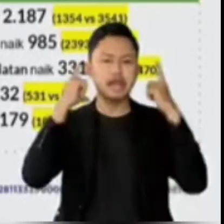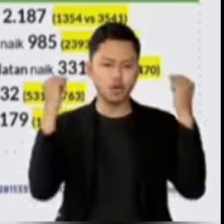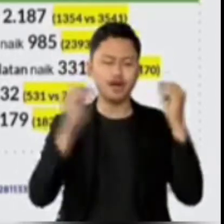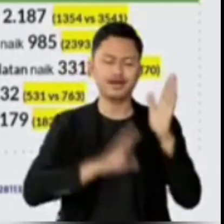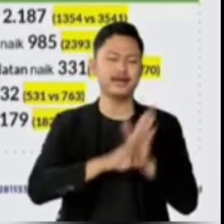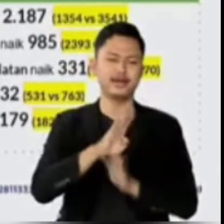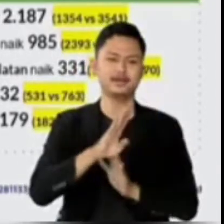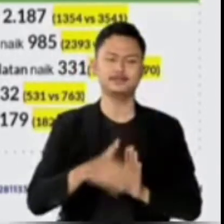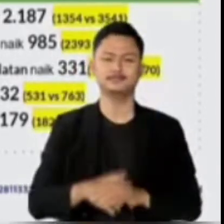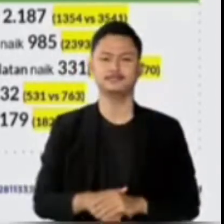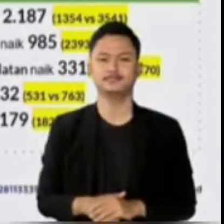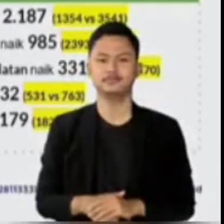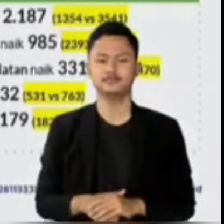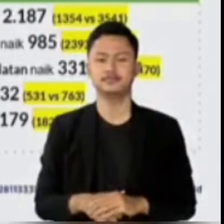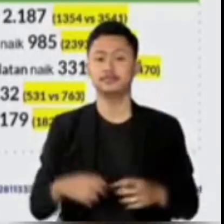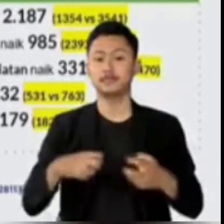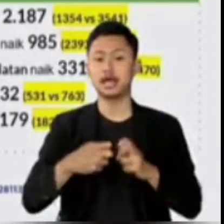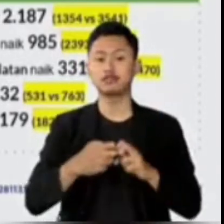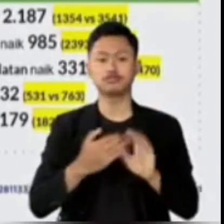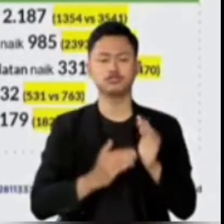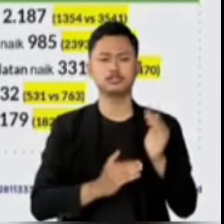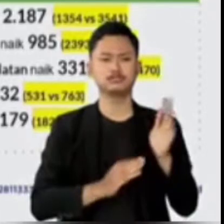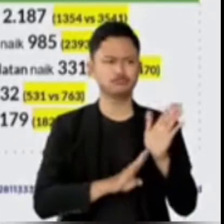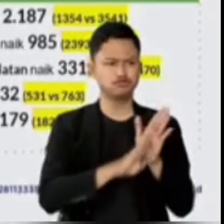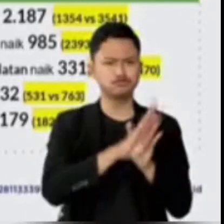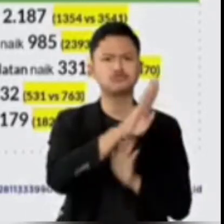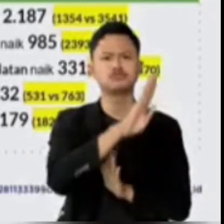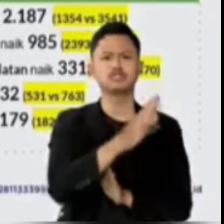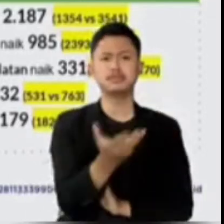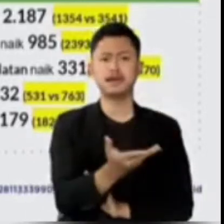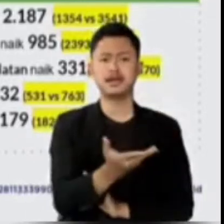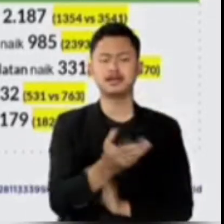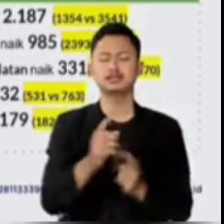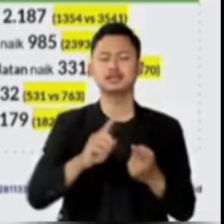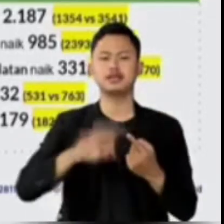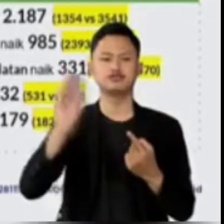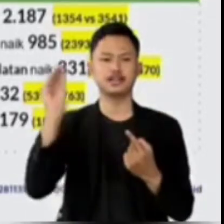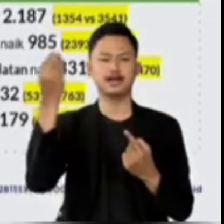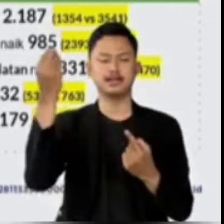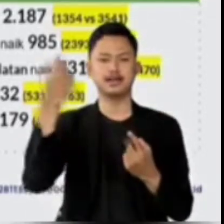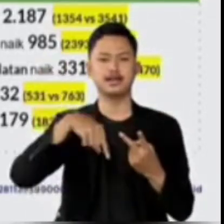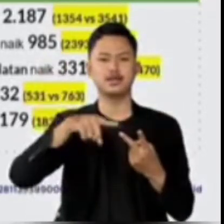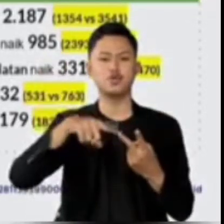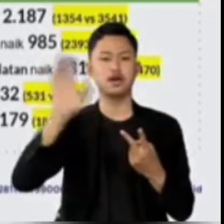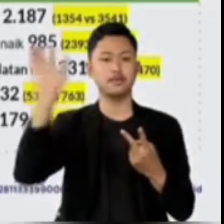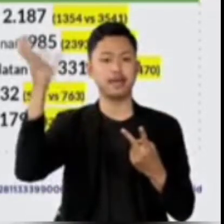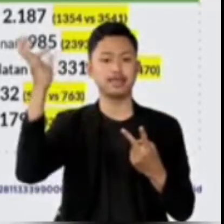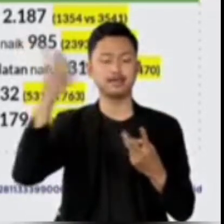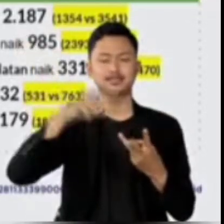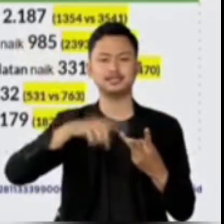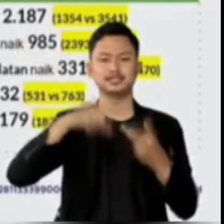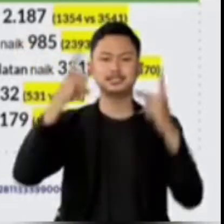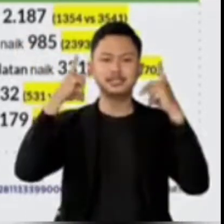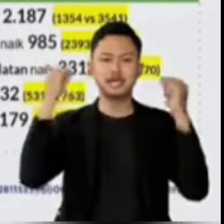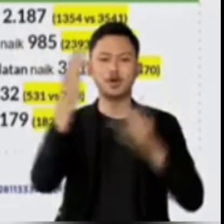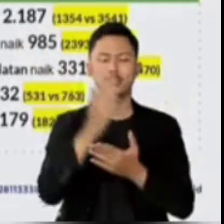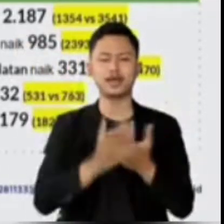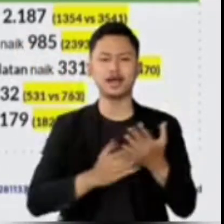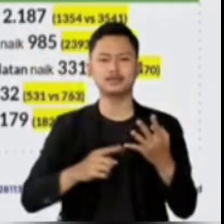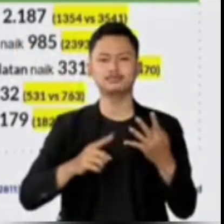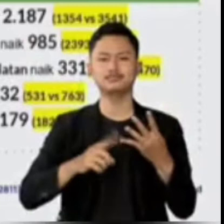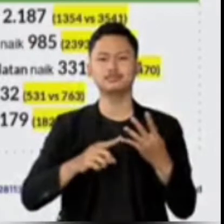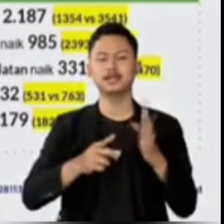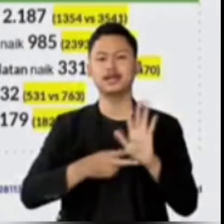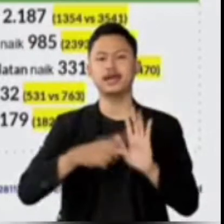Secara urutan, kenaikan kasus baru tertinggi diisi oleh DKI Jakarta, Banten, Jawa Tengah,